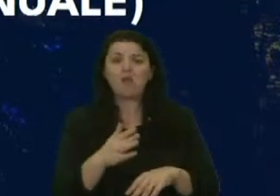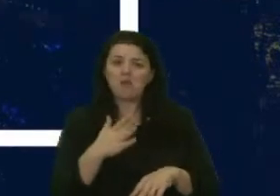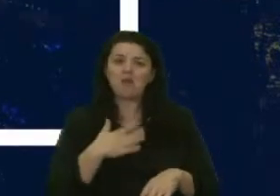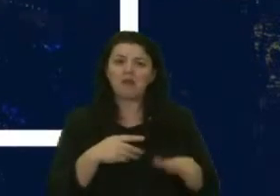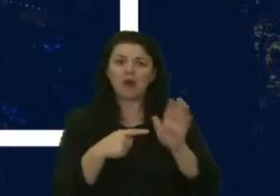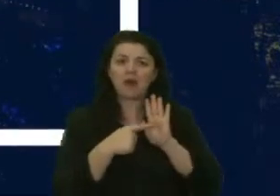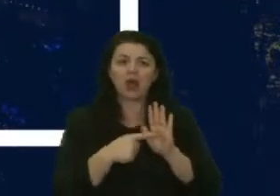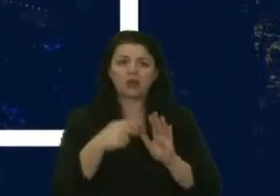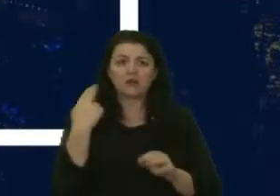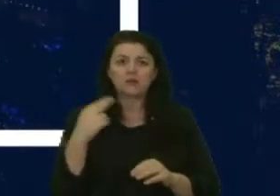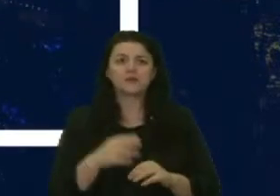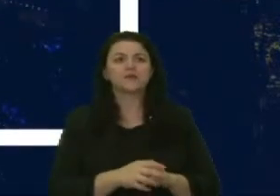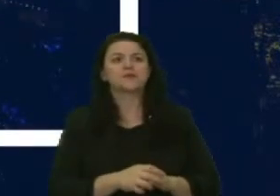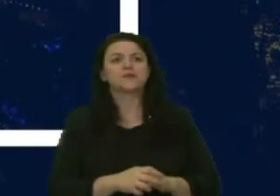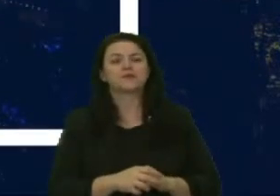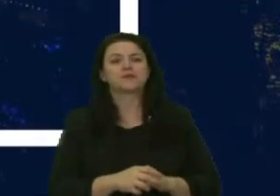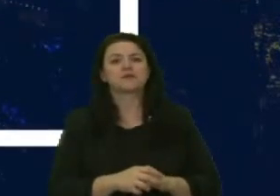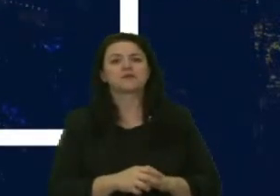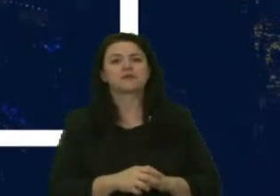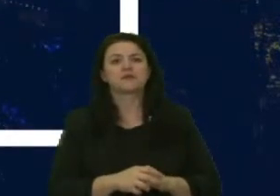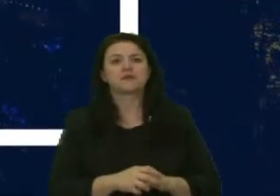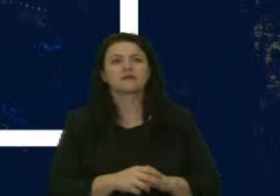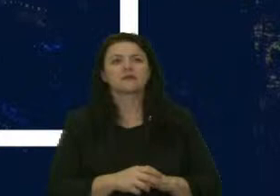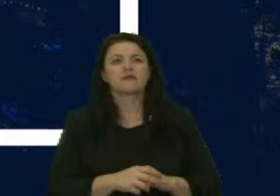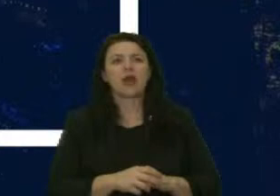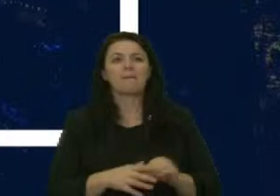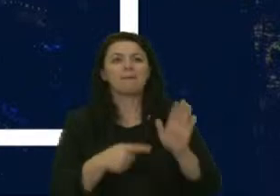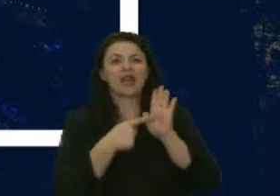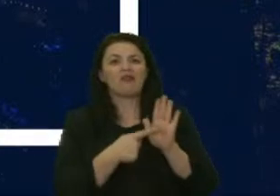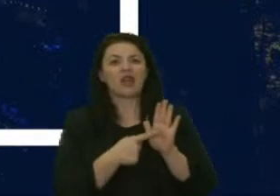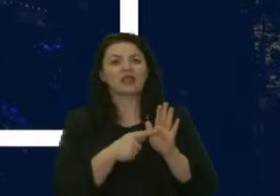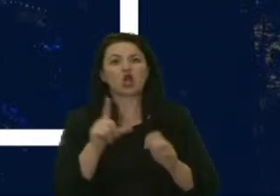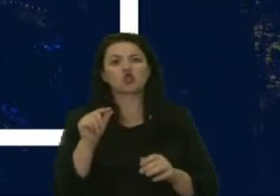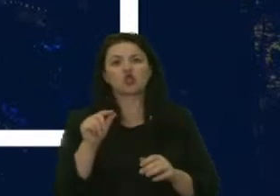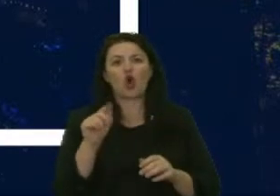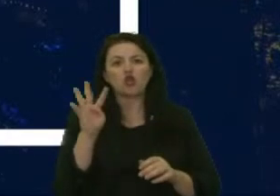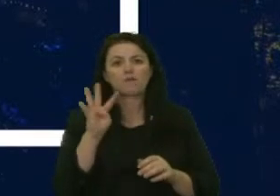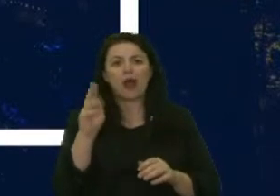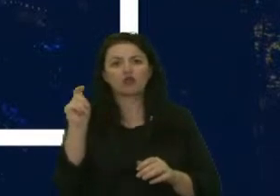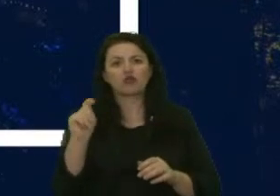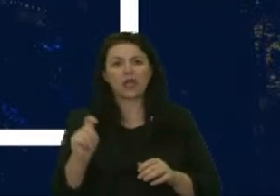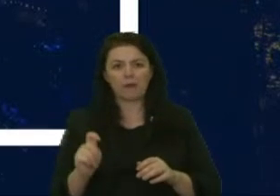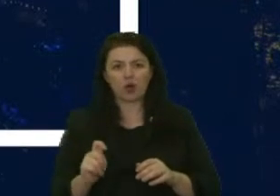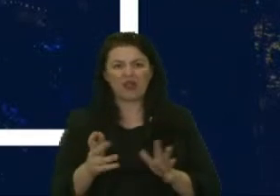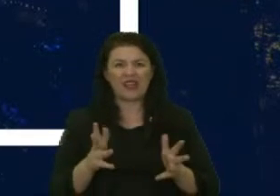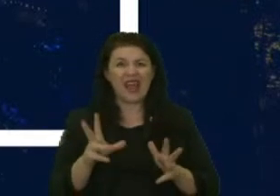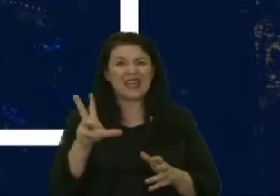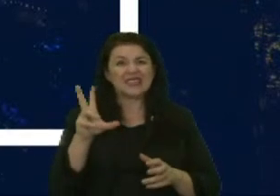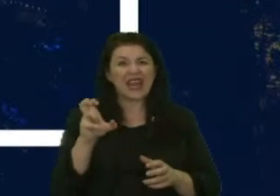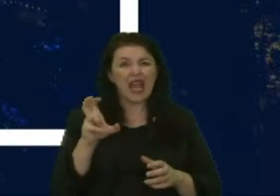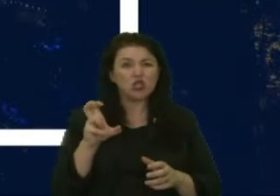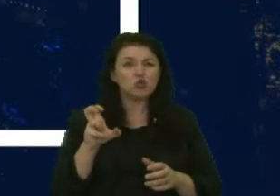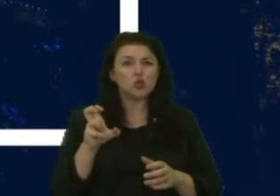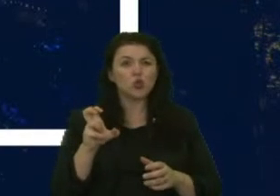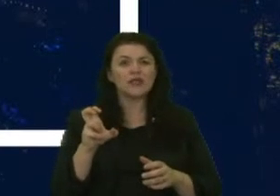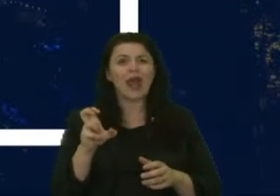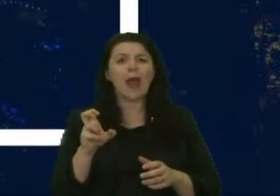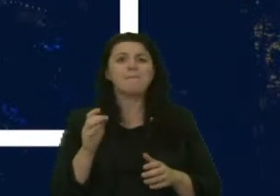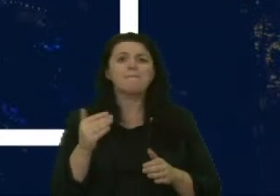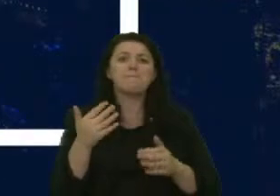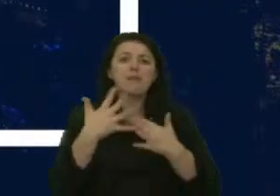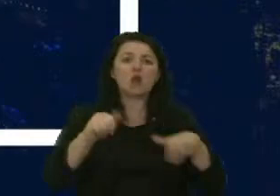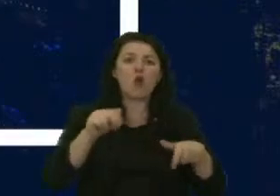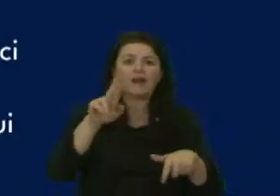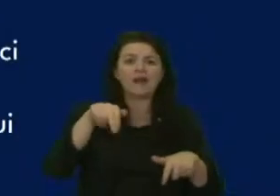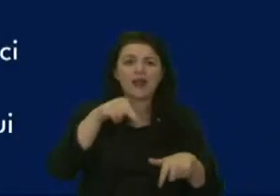prezentării acum în privința celor 24 de proiecte de aproape 300 de milioane de euro care încep în